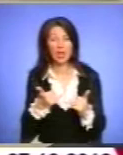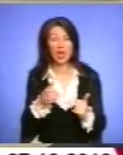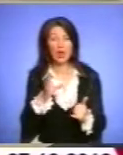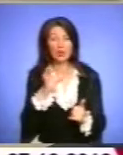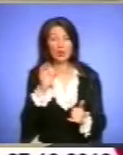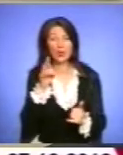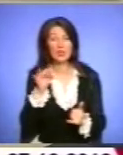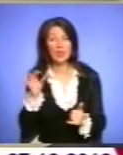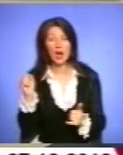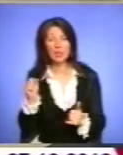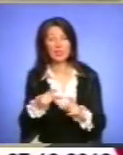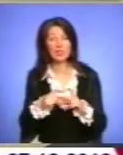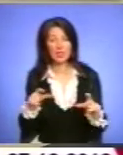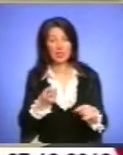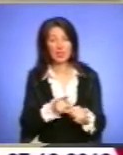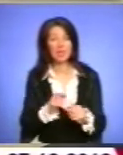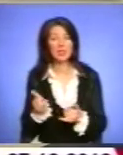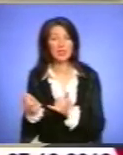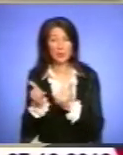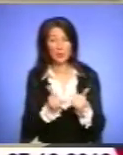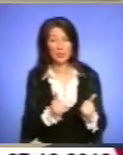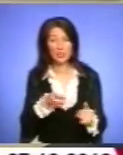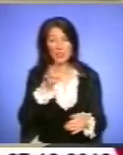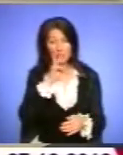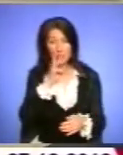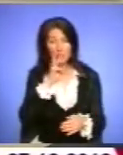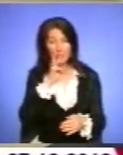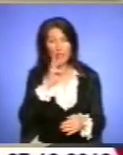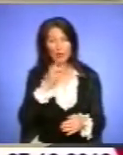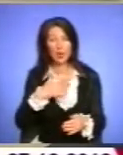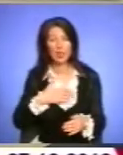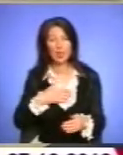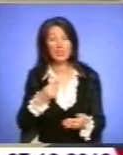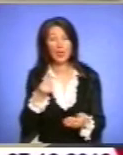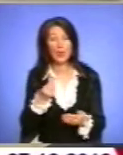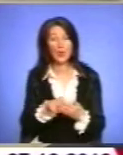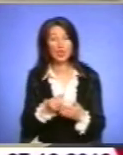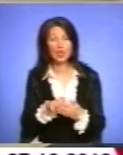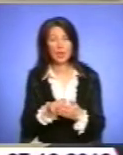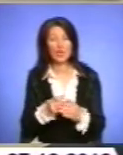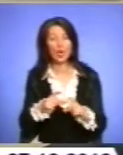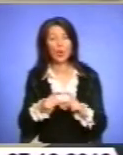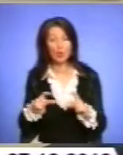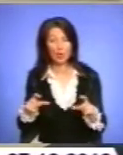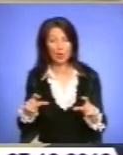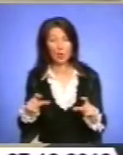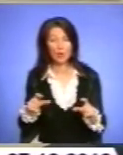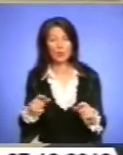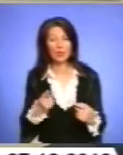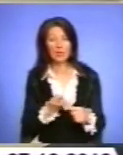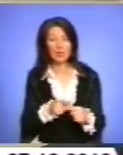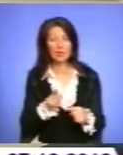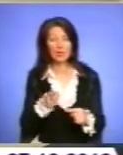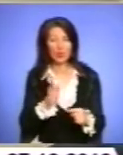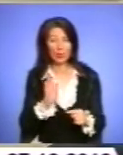заклади, які забезпечать заробітною платою наші бюджетні установи, власне, на це він і